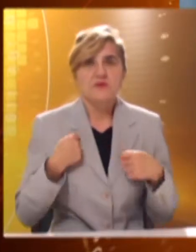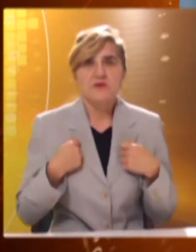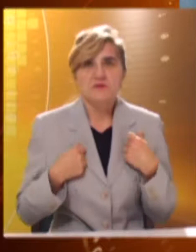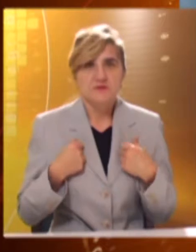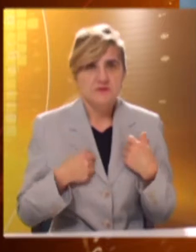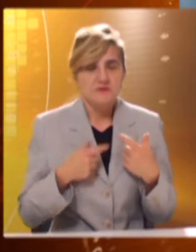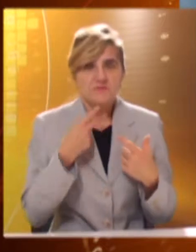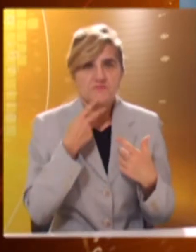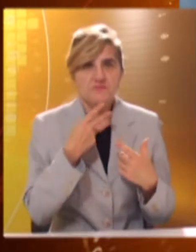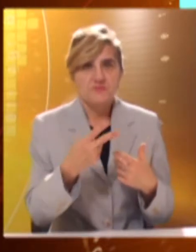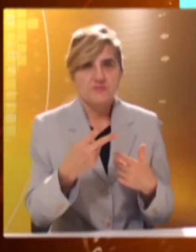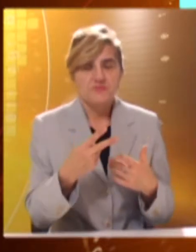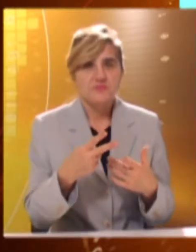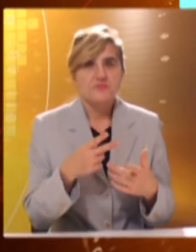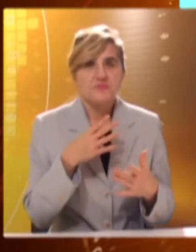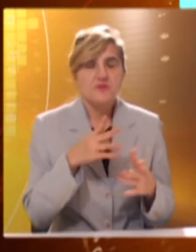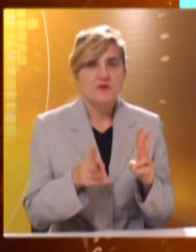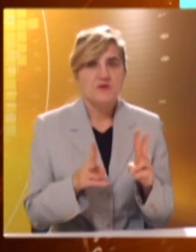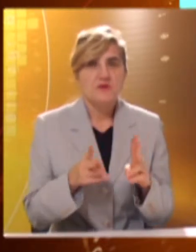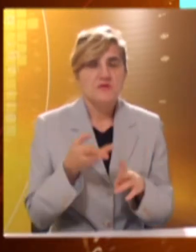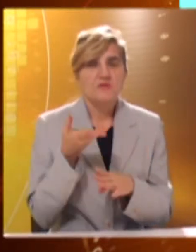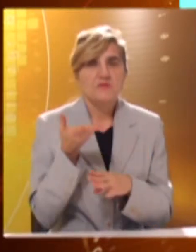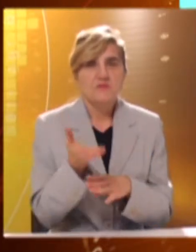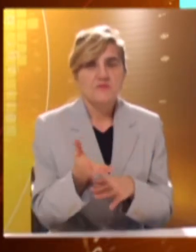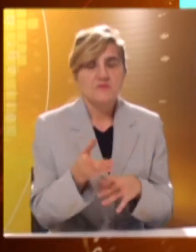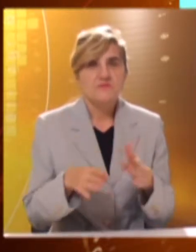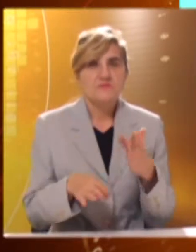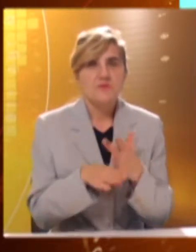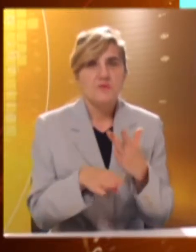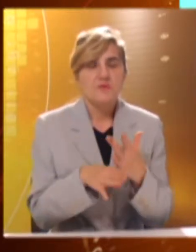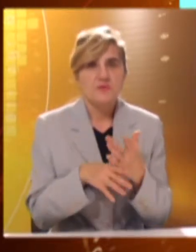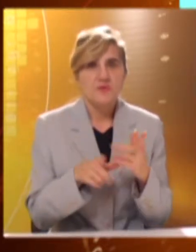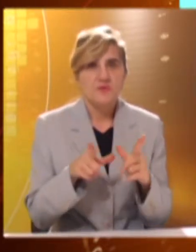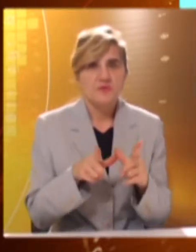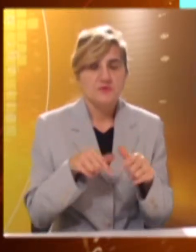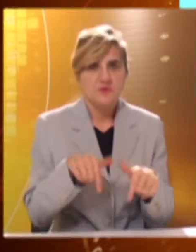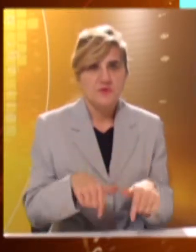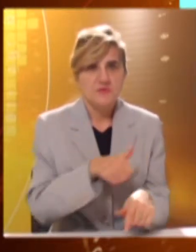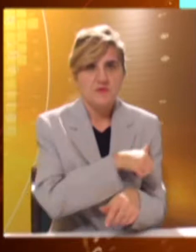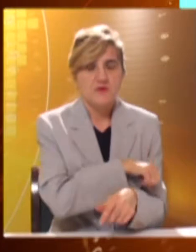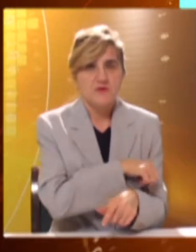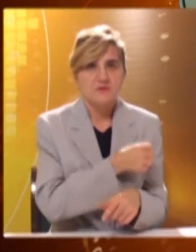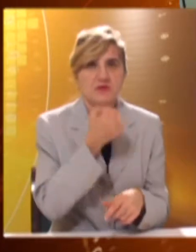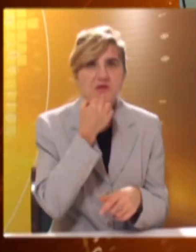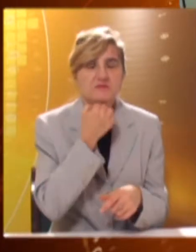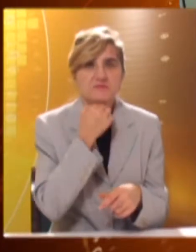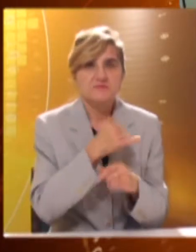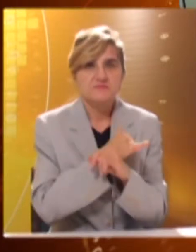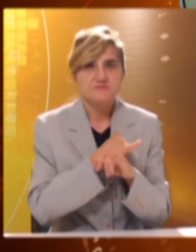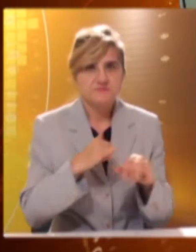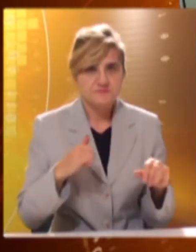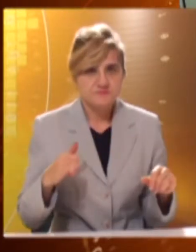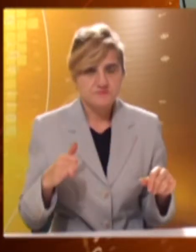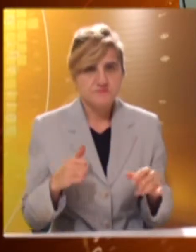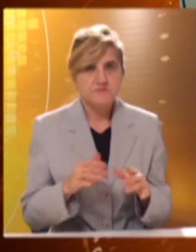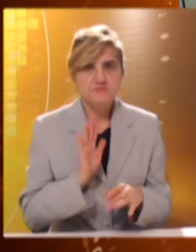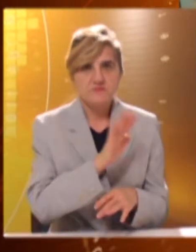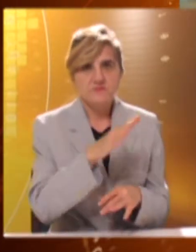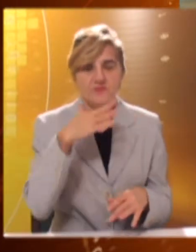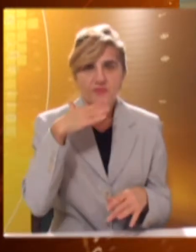istom mestu predstavljeni i podsticaji koje pruža Razvojna agencija Srbije povodom godine preduzetništva. Zahvaljujući tim razgovorima, prema